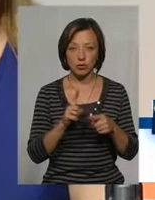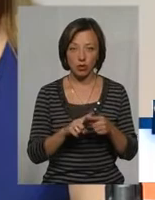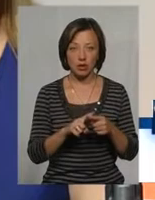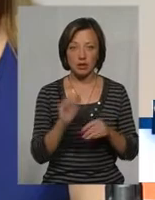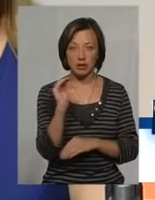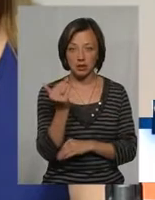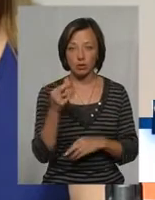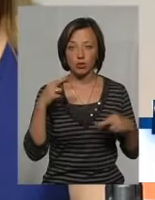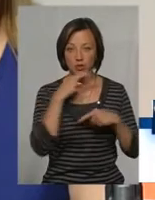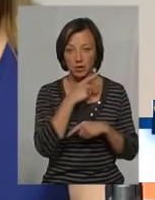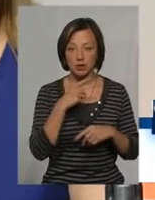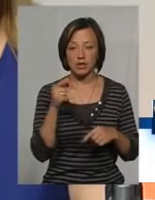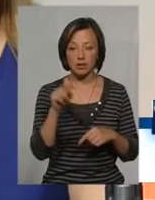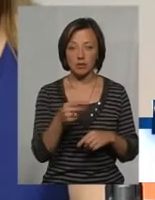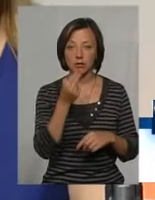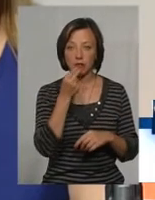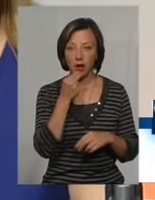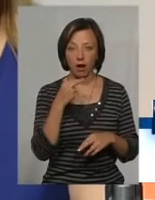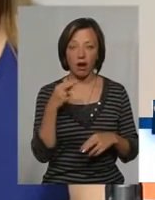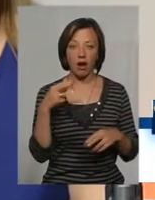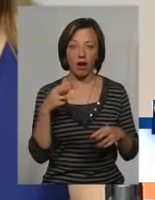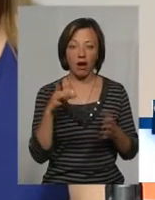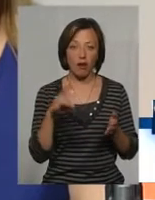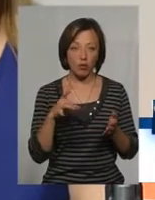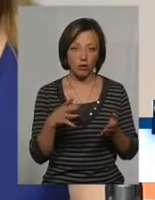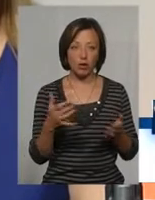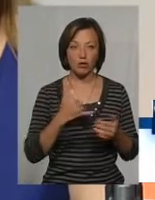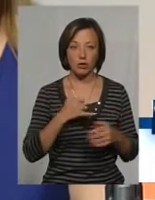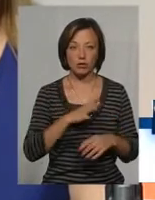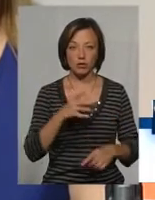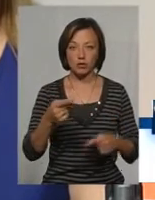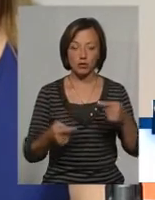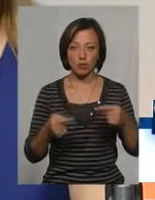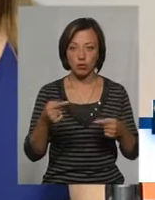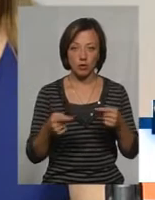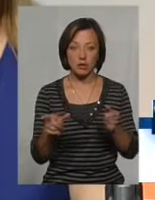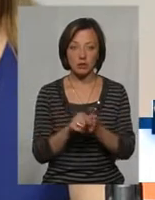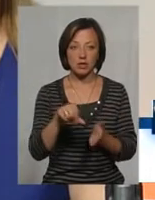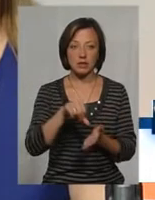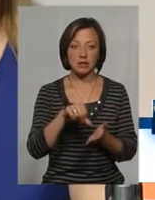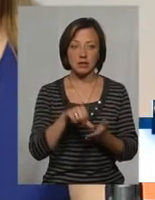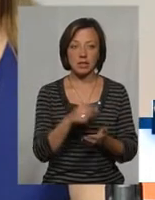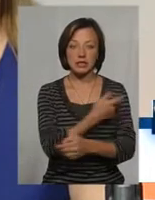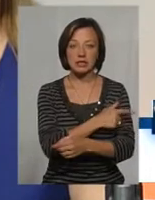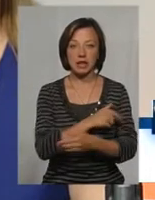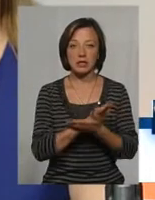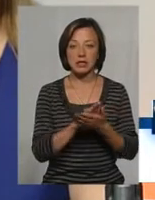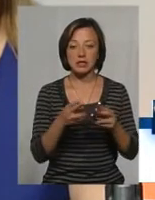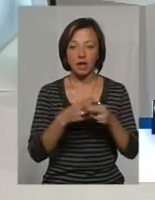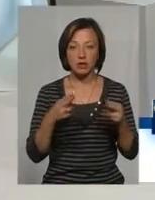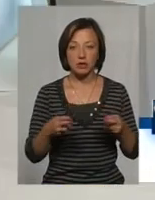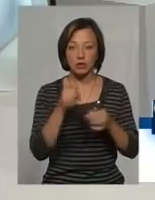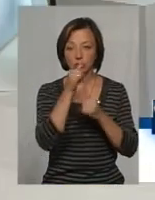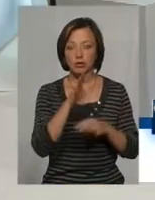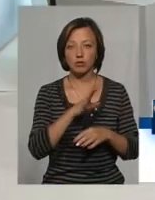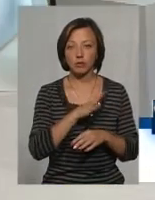дитина отруїлась іменно при вживанні кавуна. Звісно, у нас був спор з представником санстанції в той період, що не